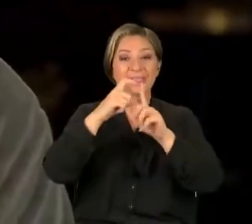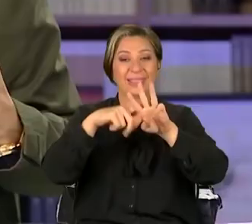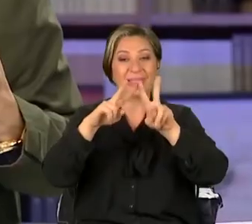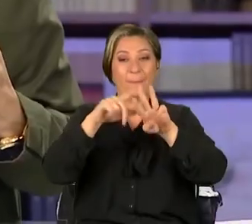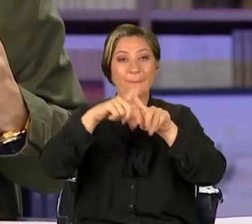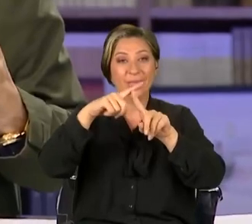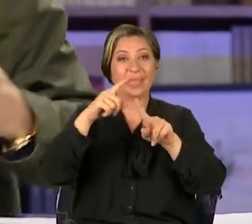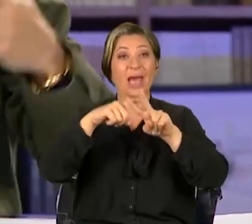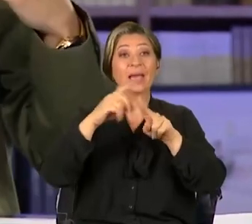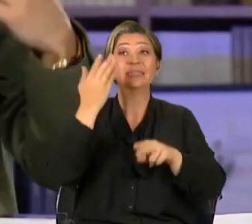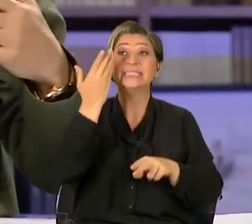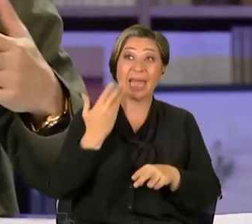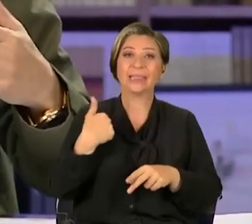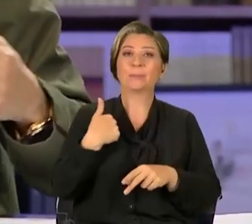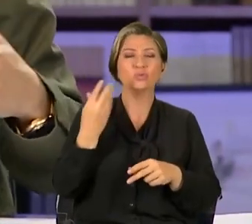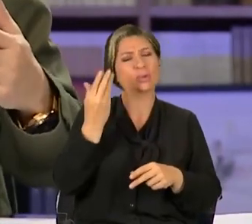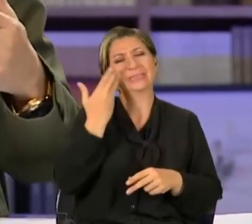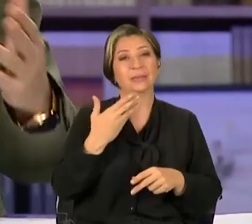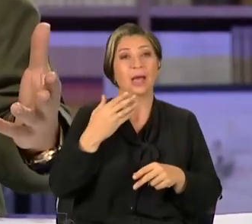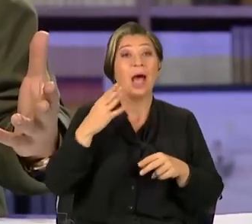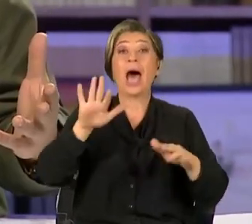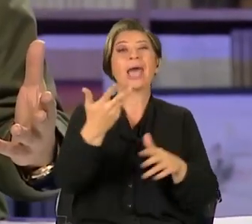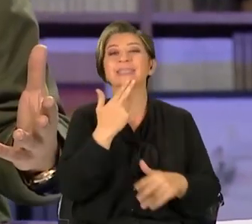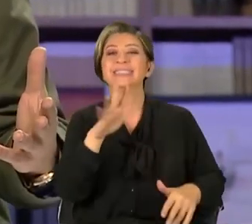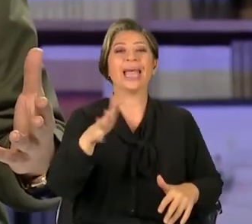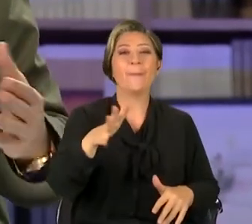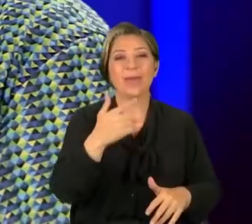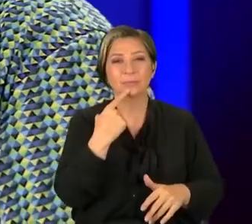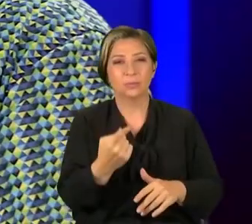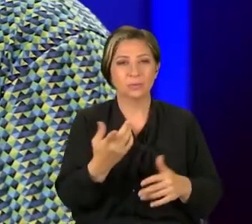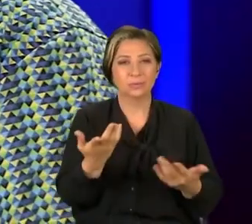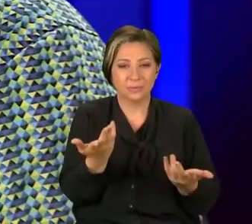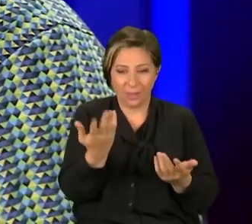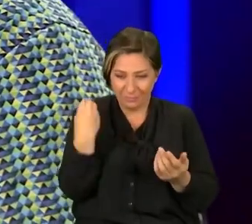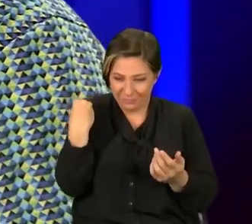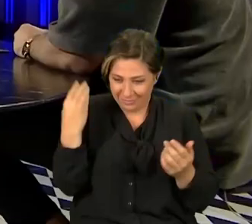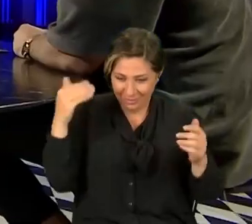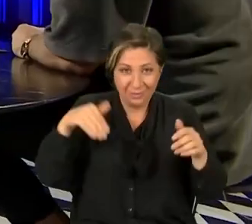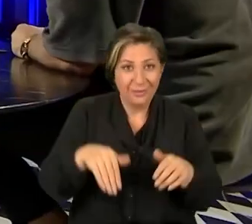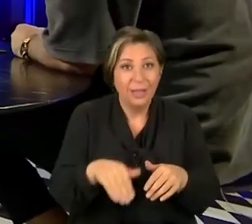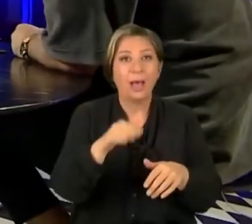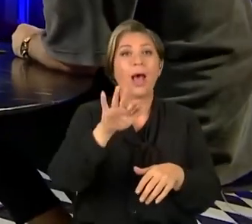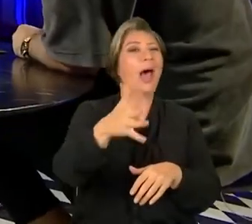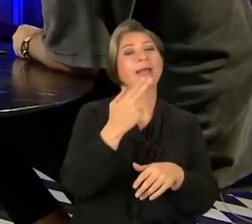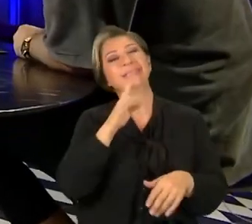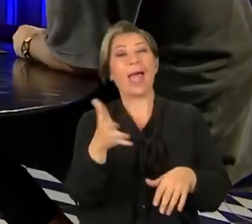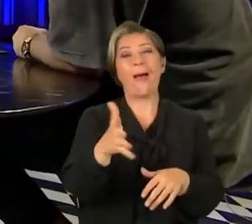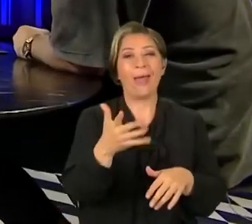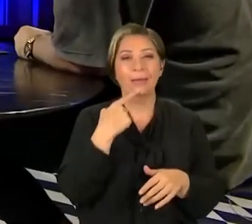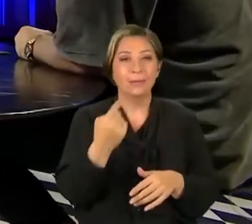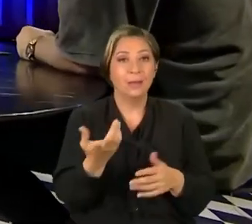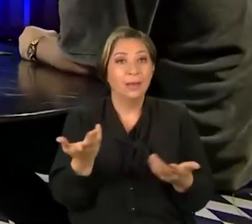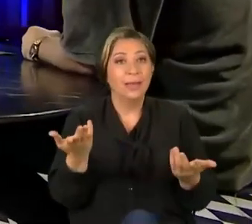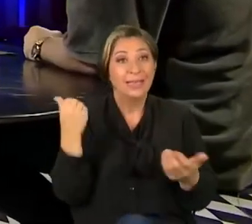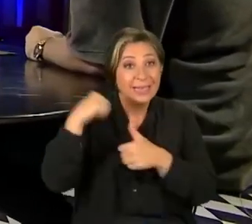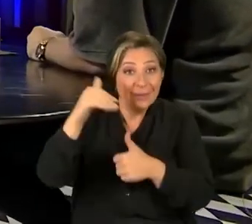Akalın'ın sahnesini çok izledim Demet Akalın Ay kız ne haber diye sahneye çıkıyor daha sahneye çıktığı andan itibaren orada birisine hedefliyor